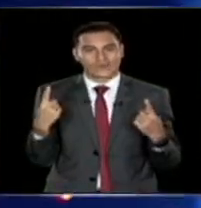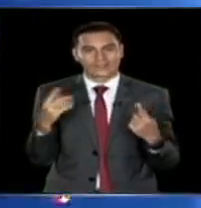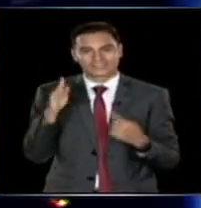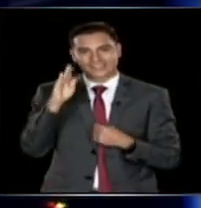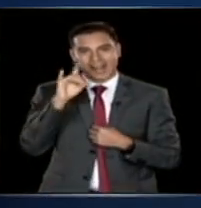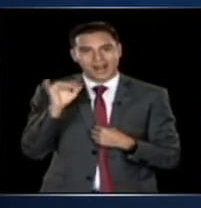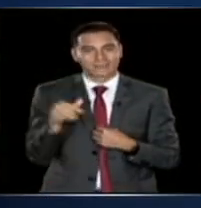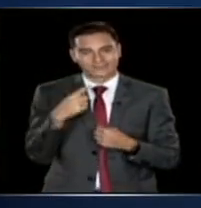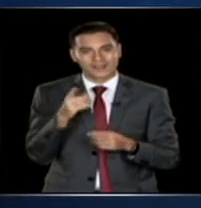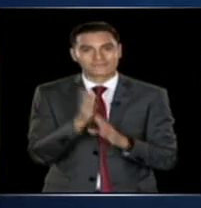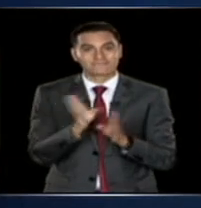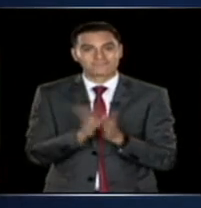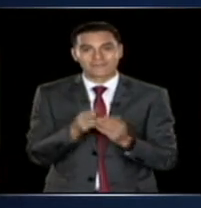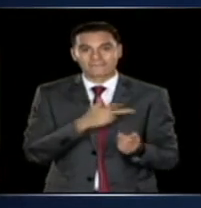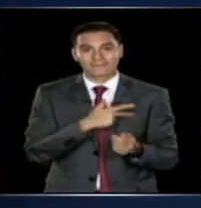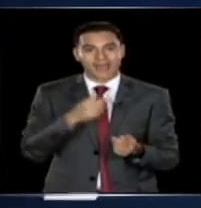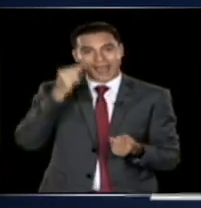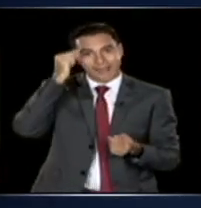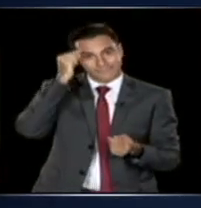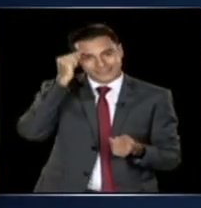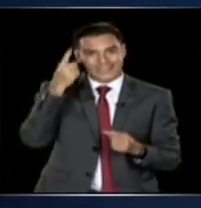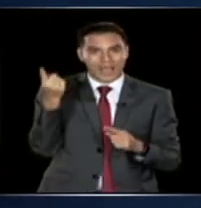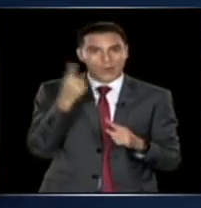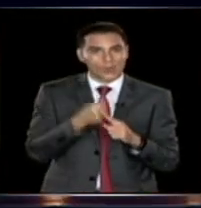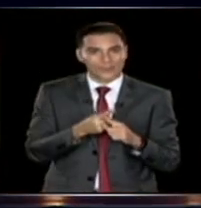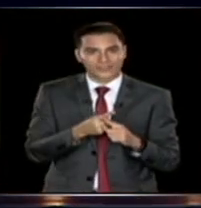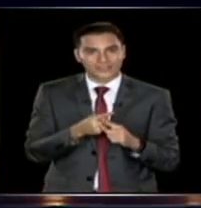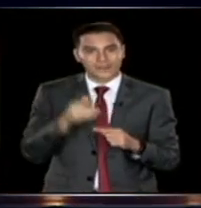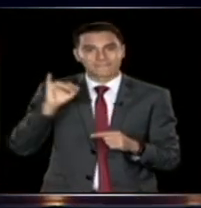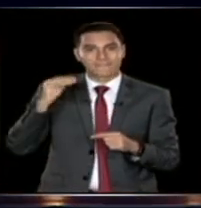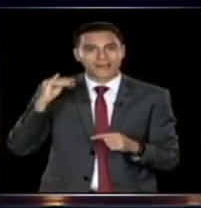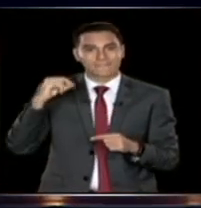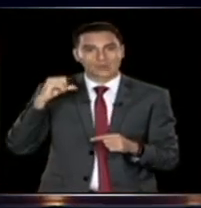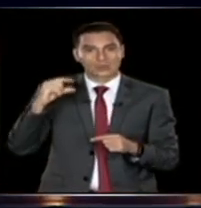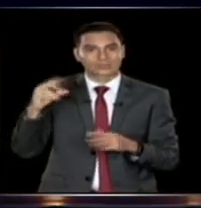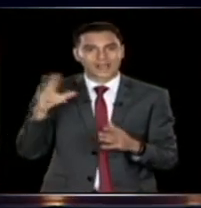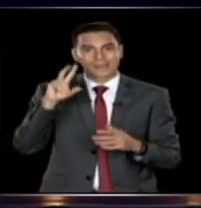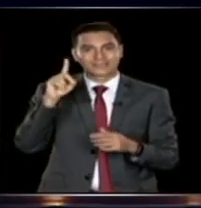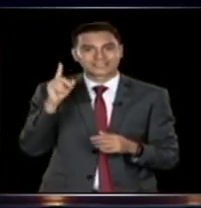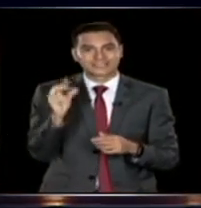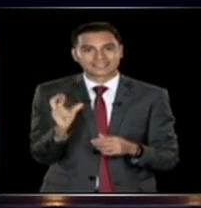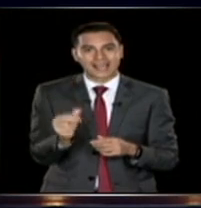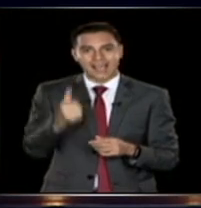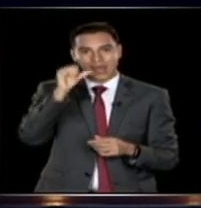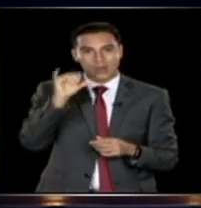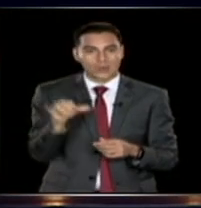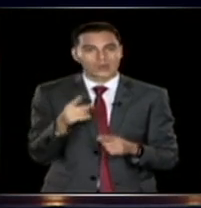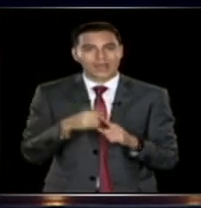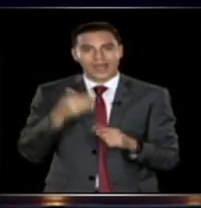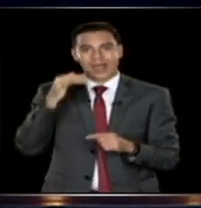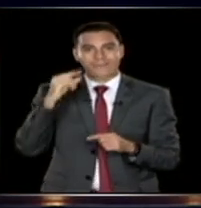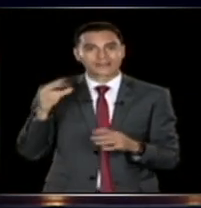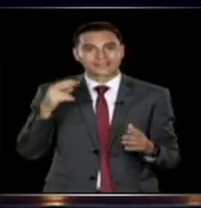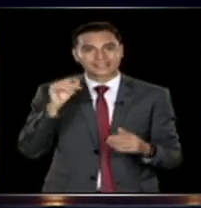معاه مين بقى؟ أحمد السقا. أحمد السقا ومحمود البزاوي. أيوة. وأحمد عيد